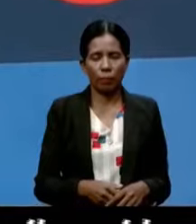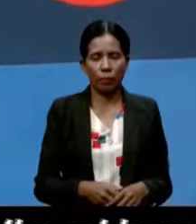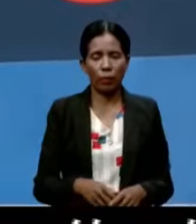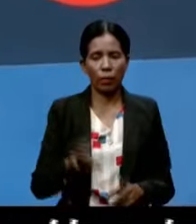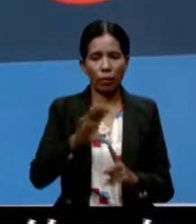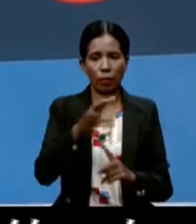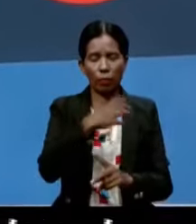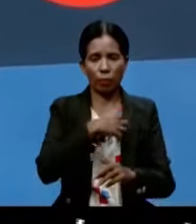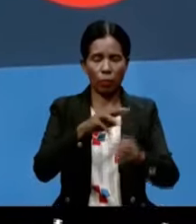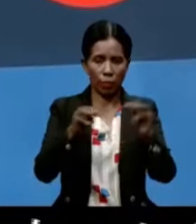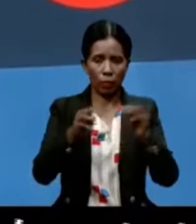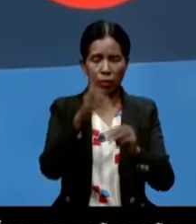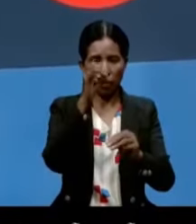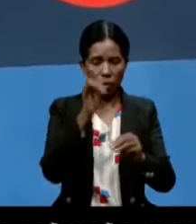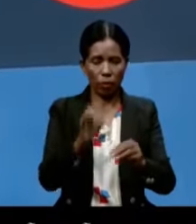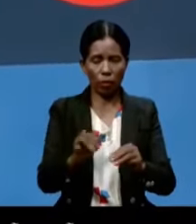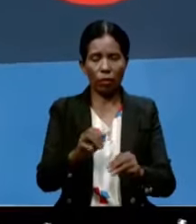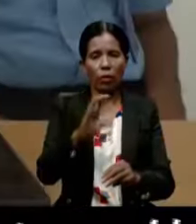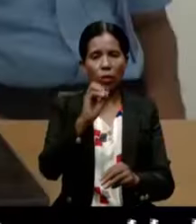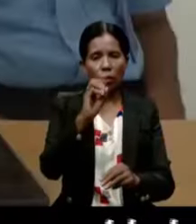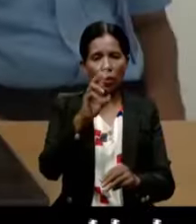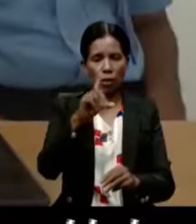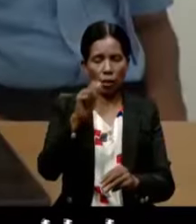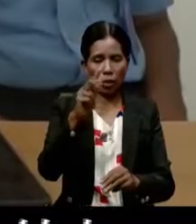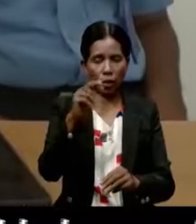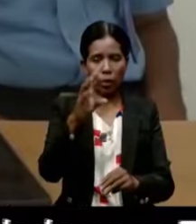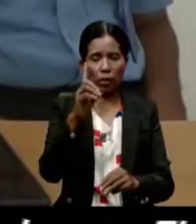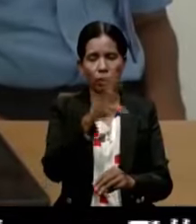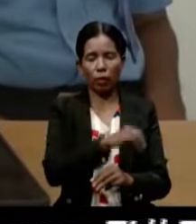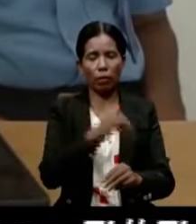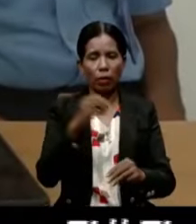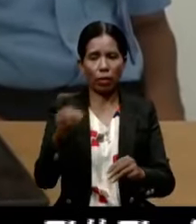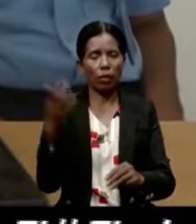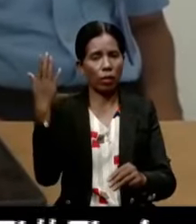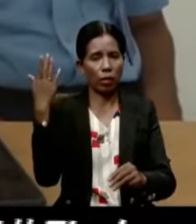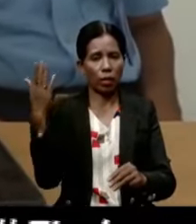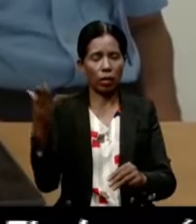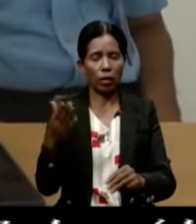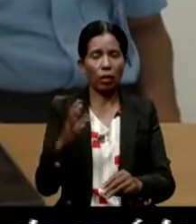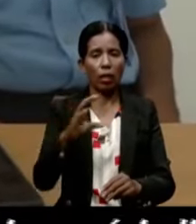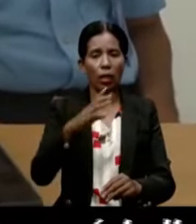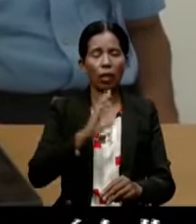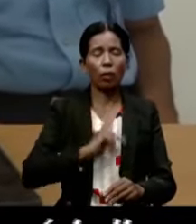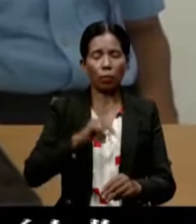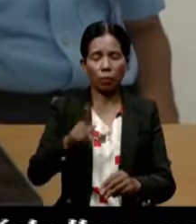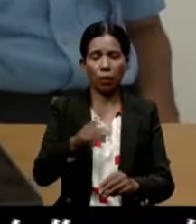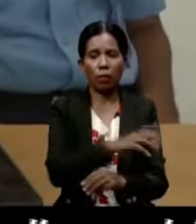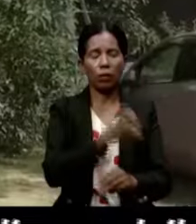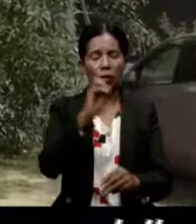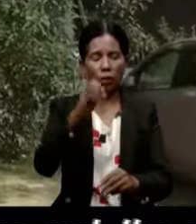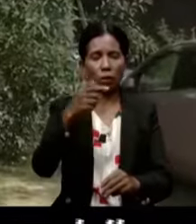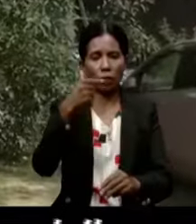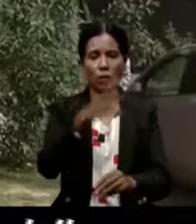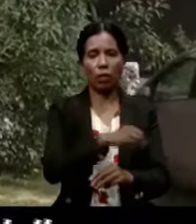Komando Pentel Munisipi Dili Superintendente Sefi Orlando Gomez Ateten kaju arma berangka nebe akontese iha area Kampung Baru, Aldea 04, Suku